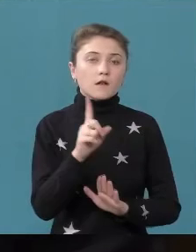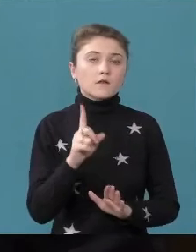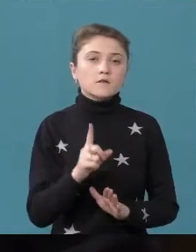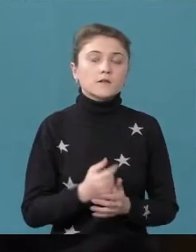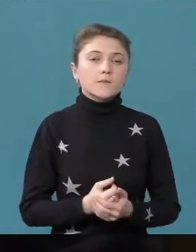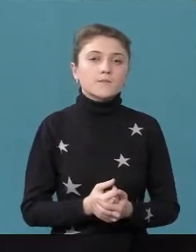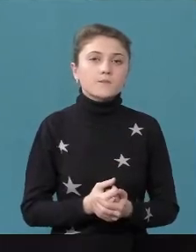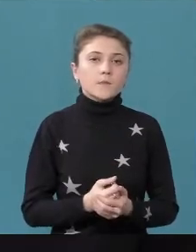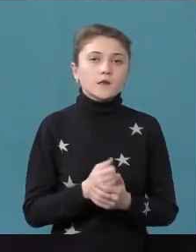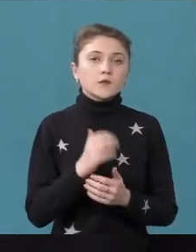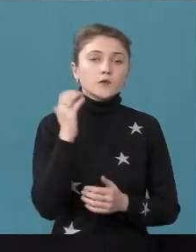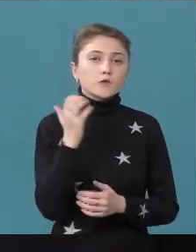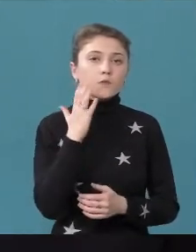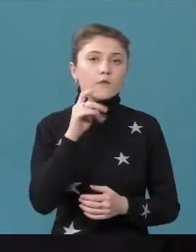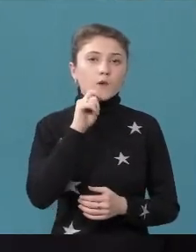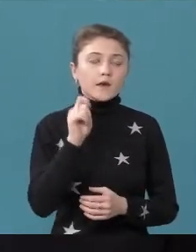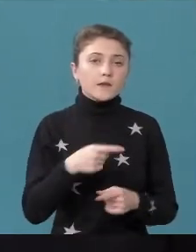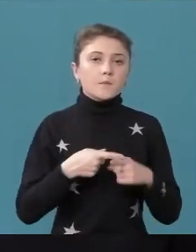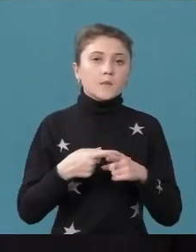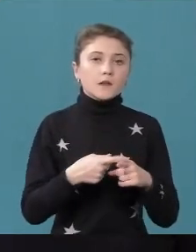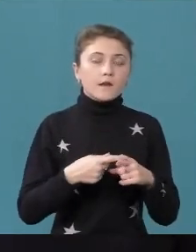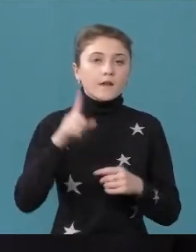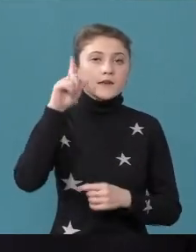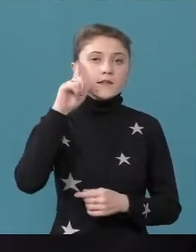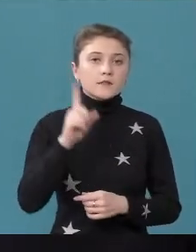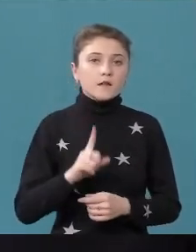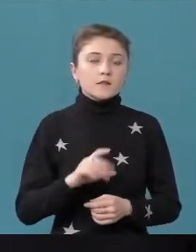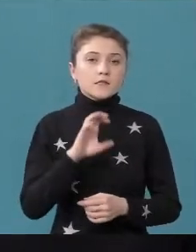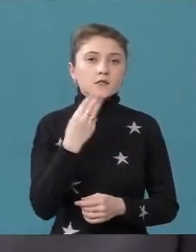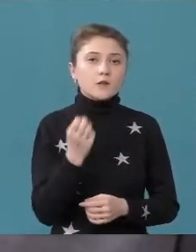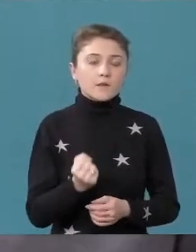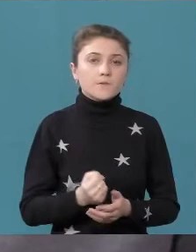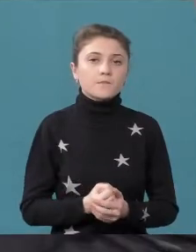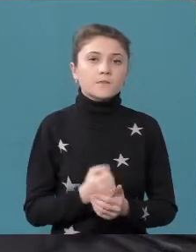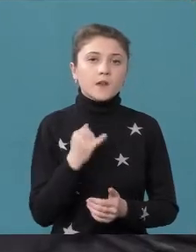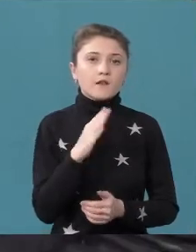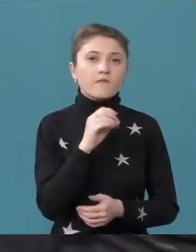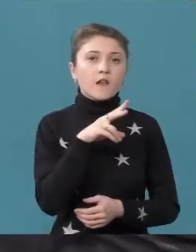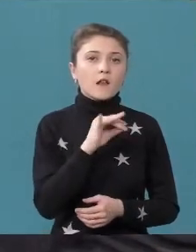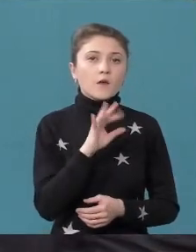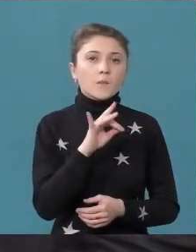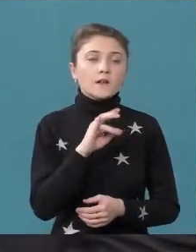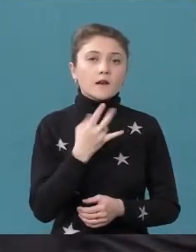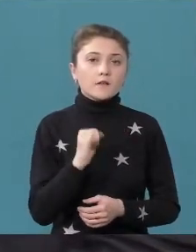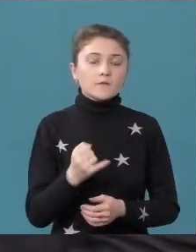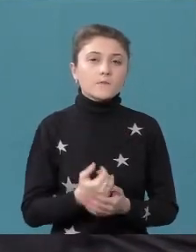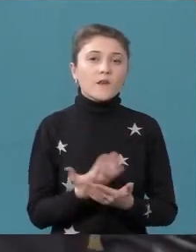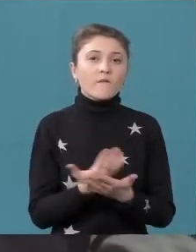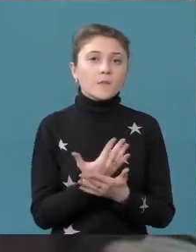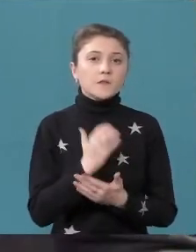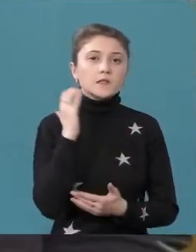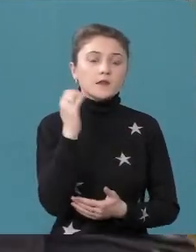Починалися зйомки в Україні, в Білорусі, Ізраїлі, Сполучених Штатах Америки та Великобританії. Фільм знято